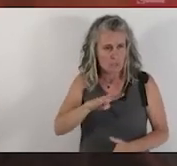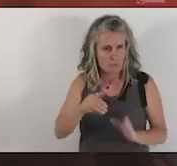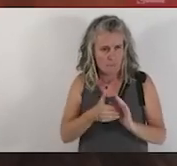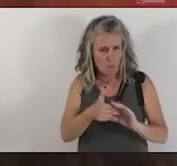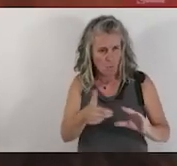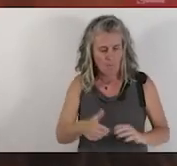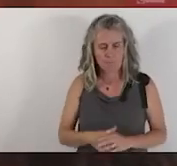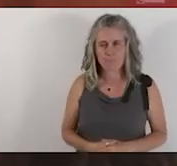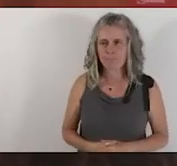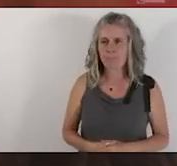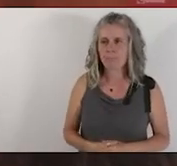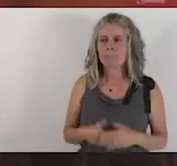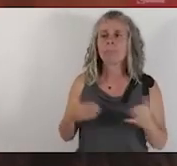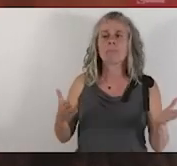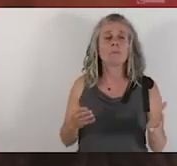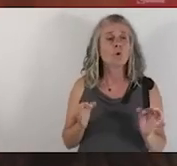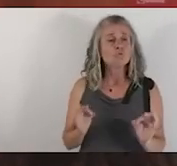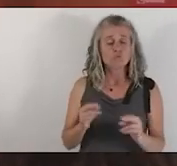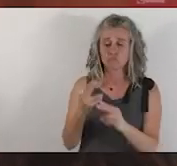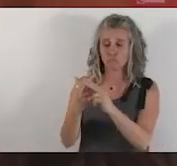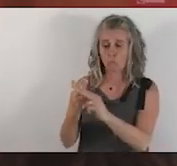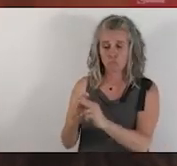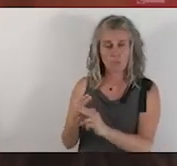citerai notamment le CCO